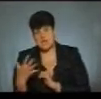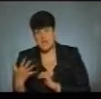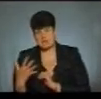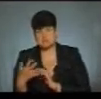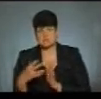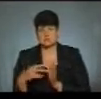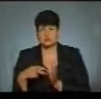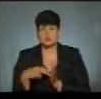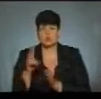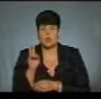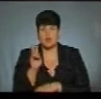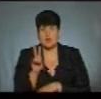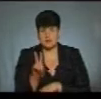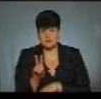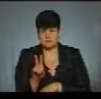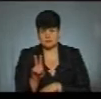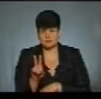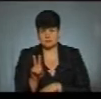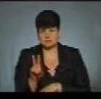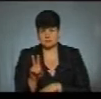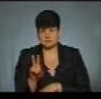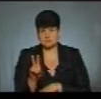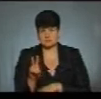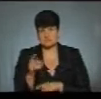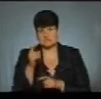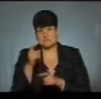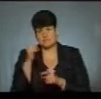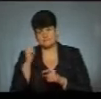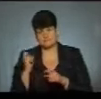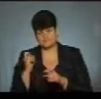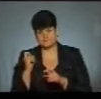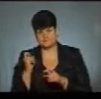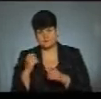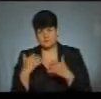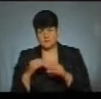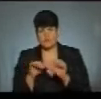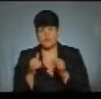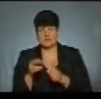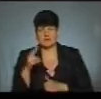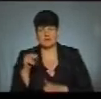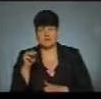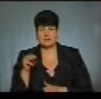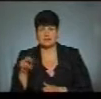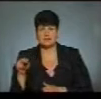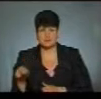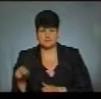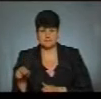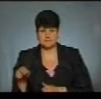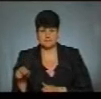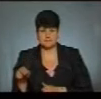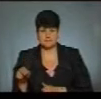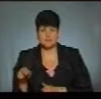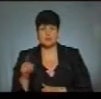стояв тролейбус, знятий вже з лінії і оформлення ДТП. Знаки